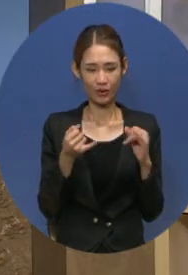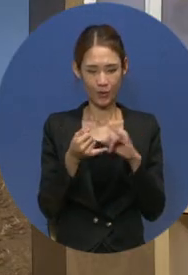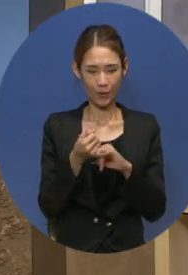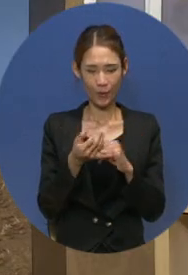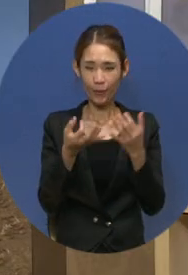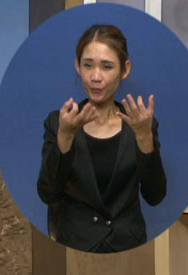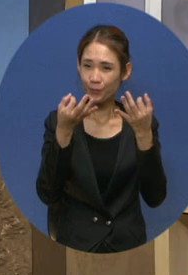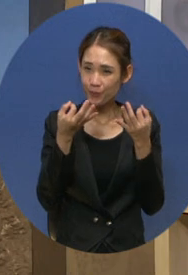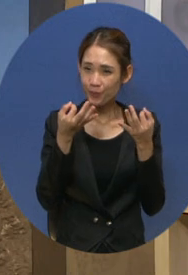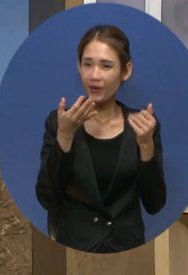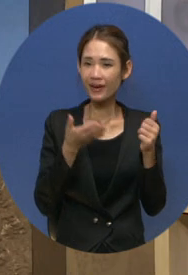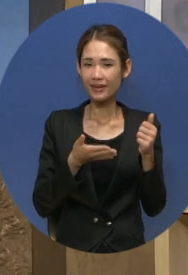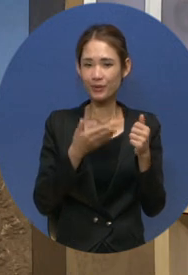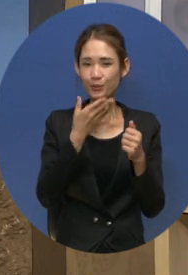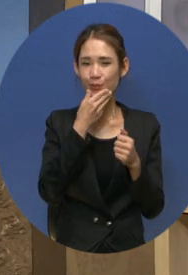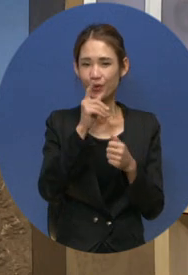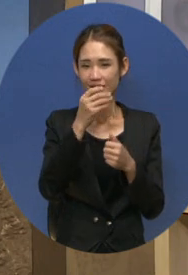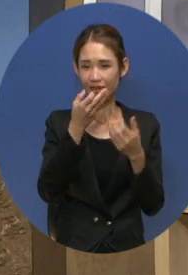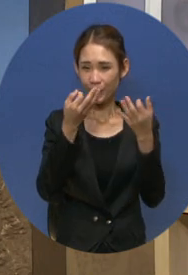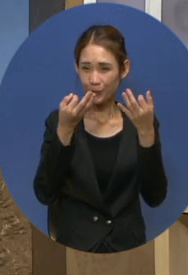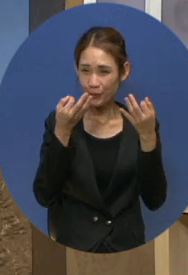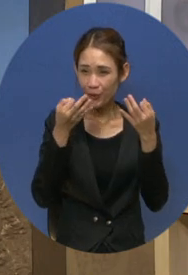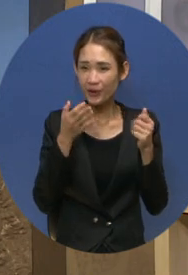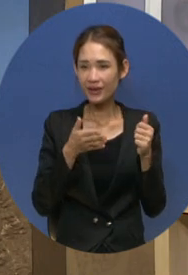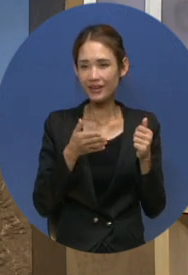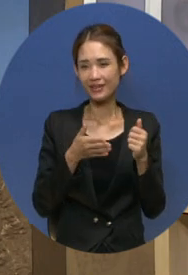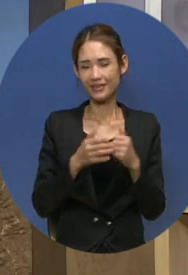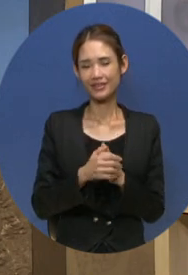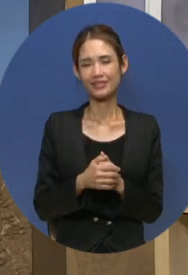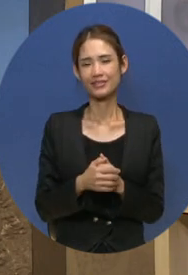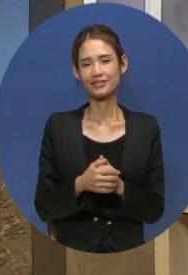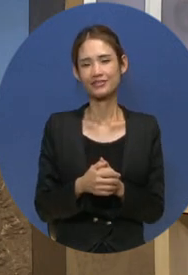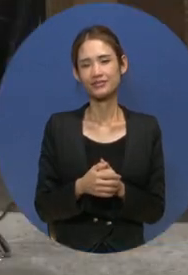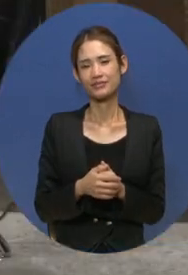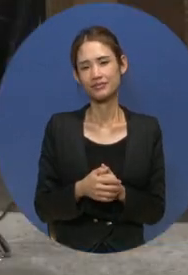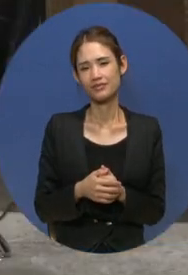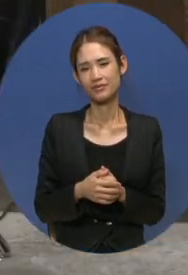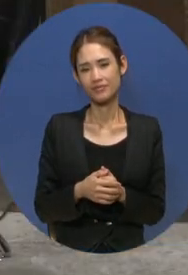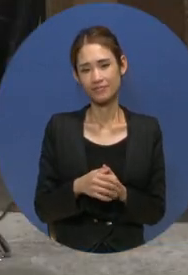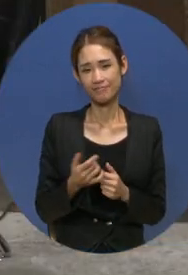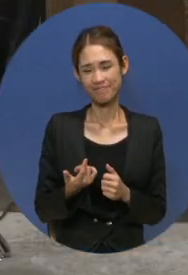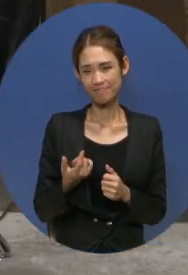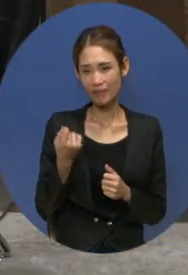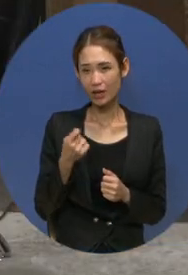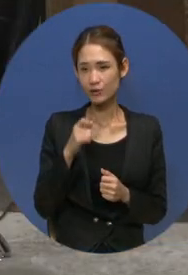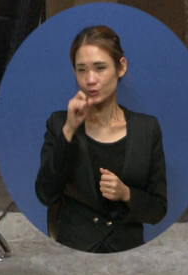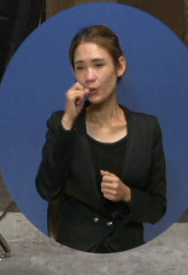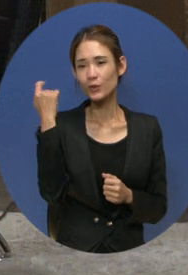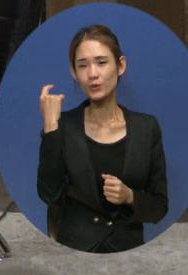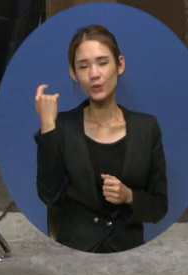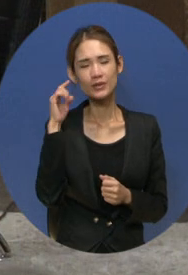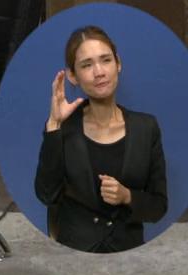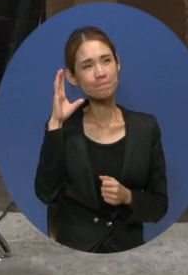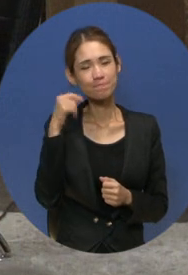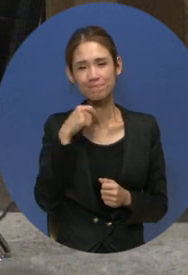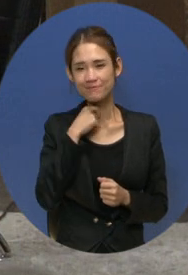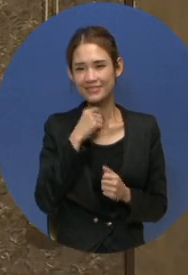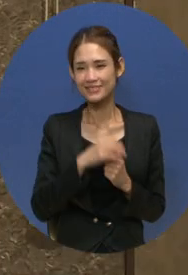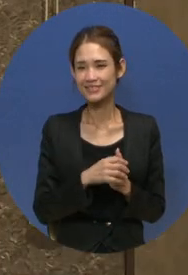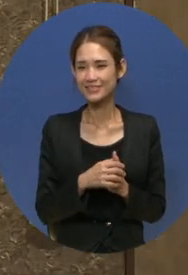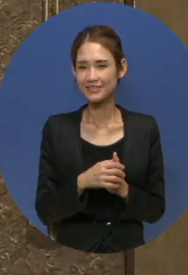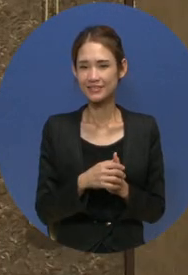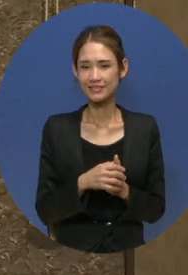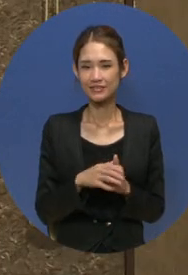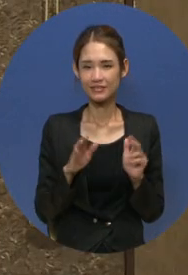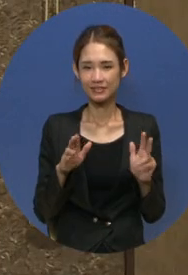예, 이 복지 프로그램을 TV를 보셔야 돼요. 예, 보셨으면 예. 좋겠습니다. 그래서 하루빨리 좀 좋은 소식이 들렸으면 좋겠네요. 예.